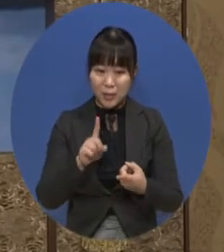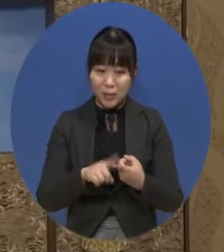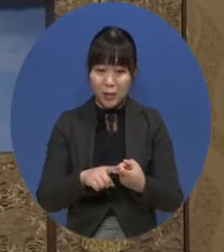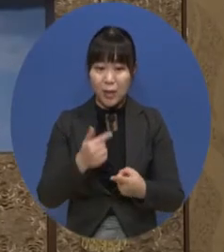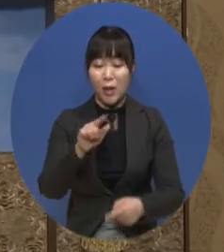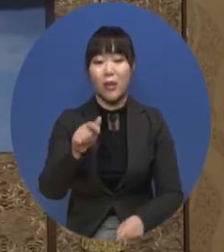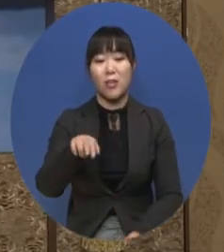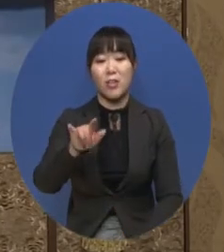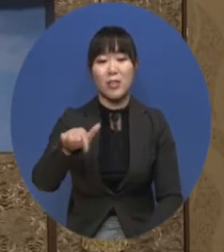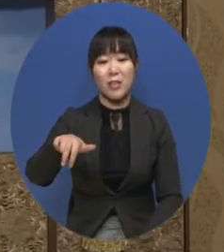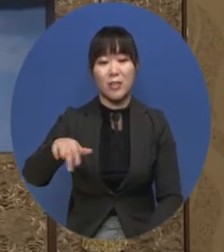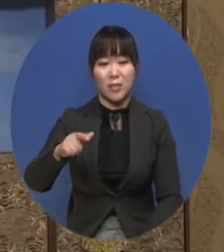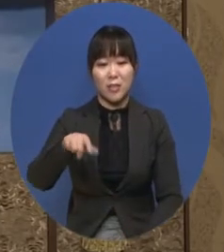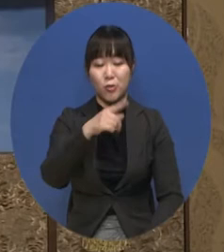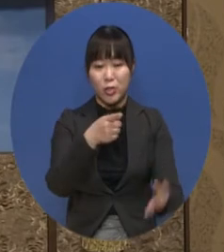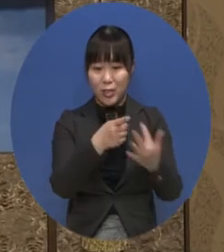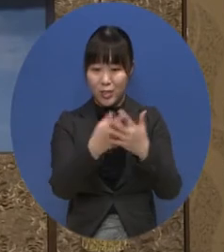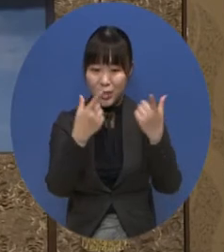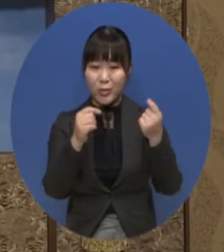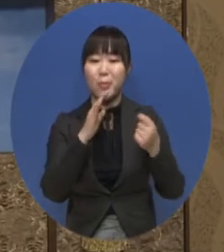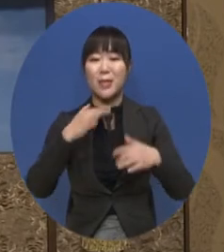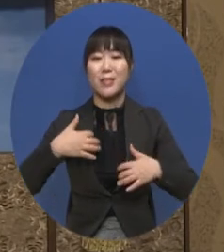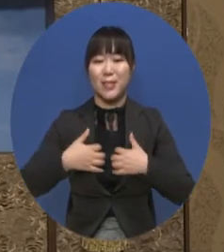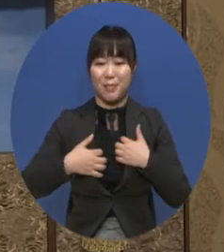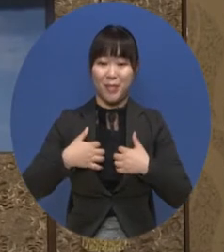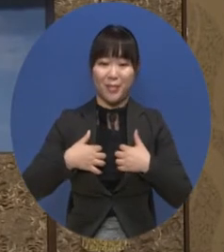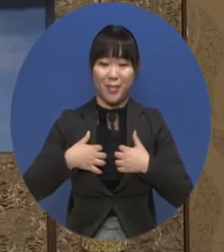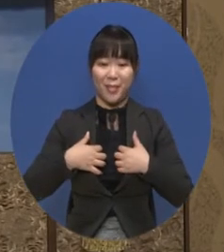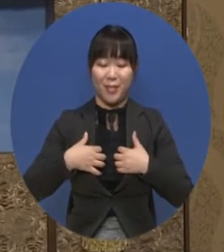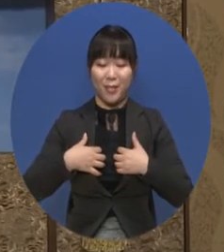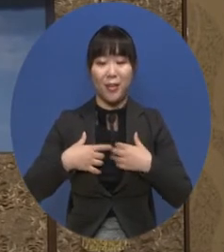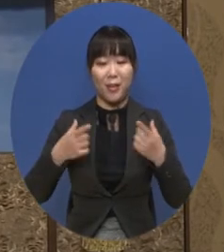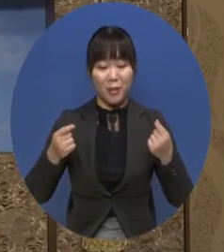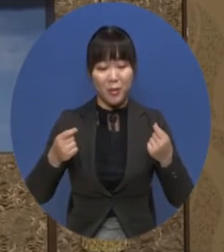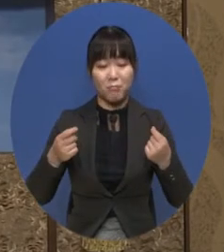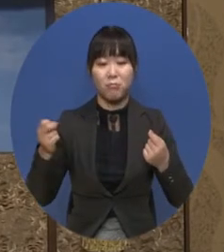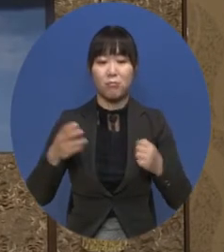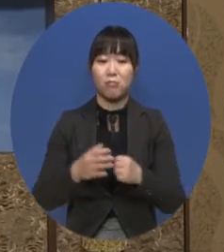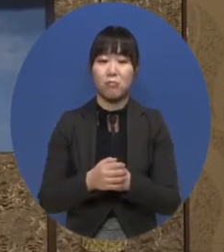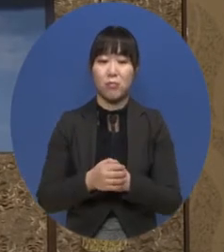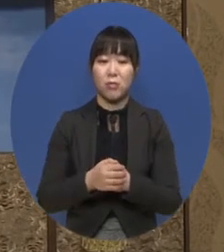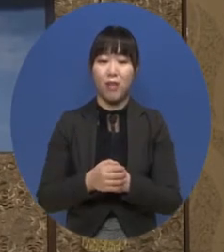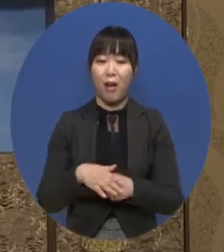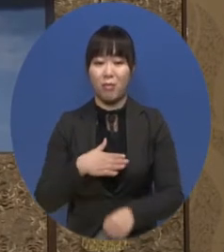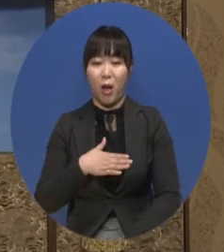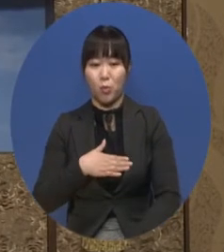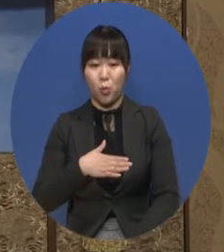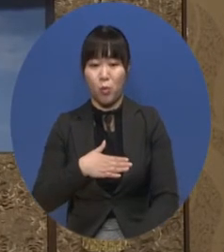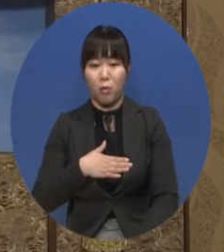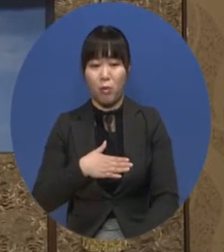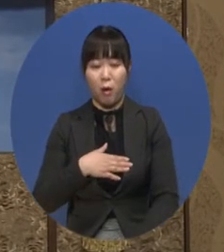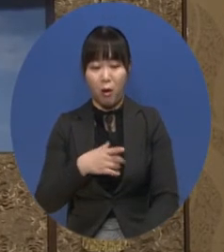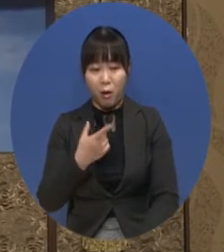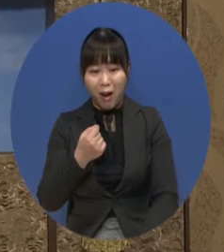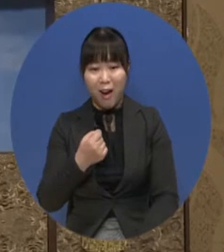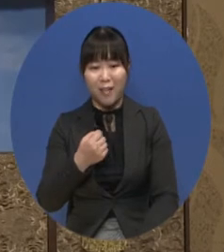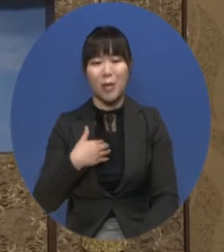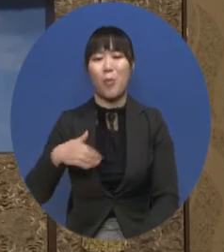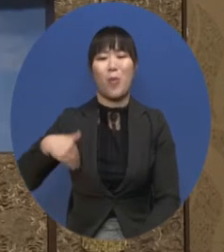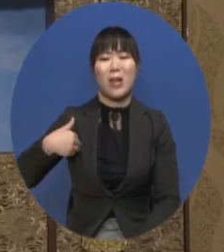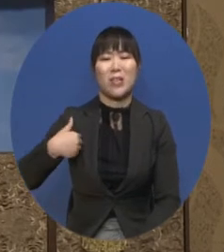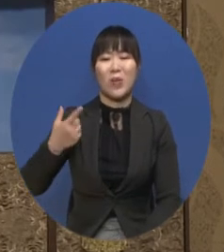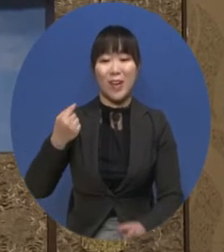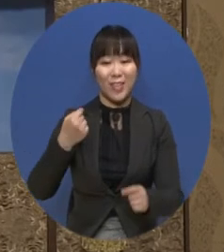것처럼 넌센스 퀴즈 맡으듯이 너무 유쾌하고 재밌어하고 그리고 이거 나한테도 나도 그렇게 알았어 나도 몰랐어 라는